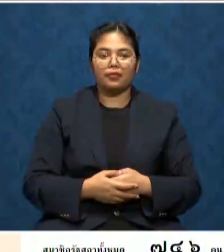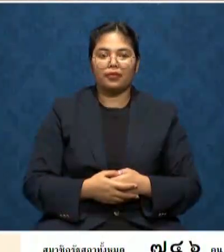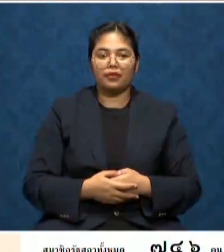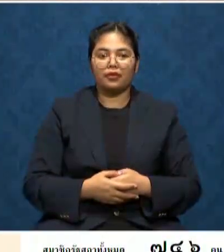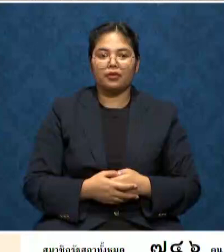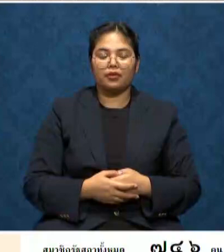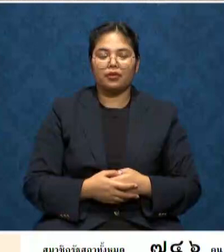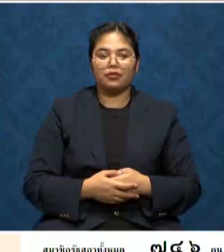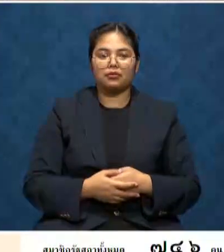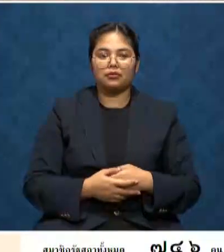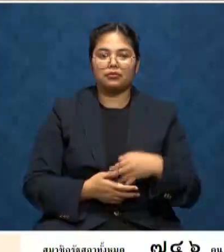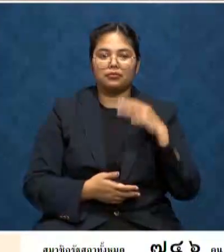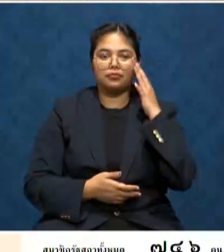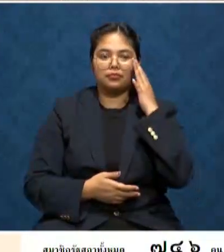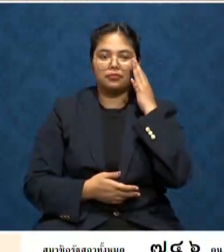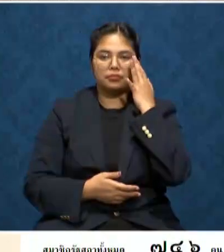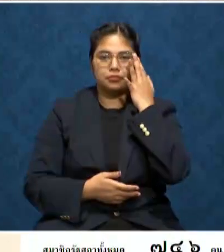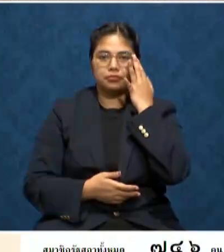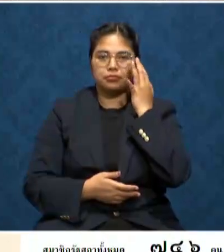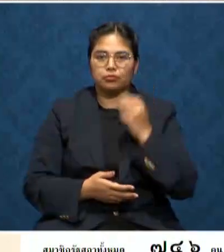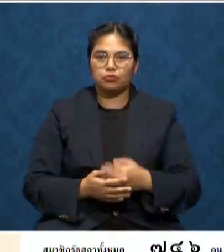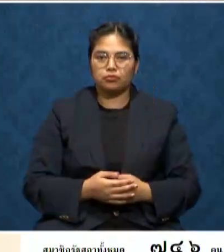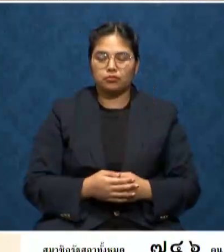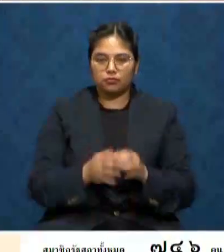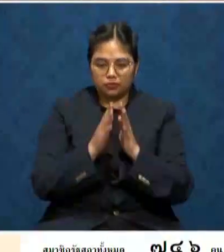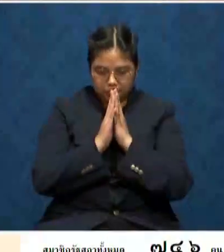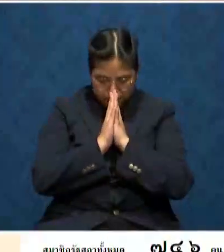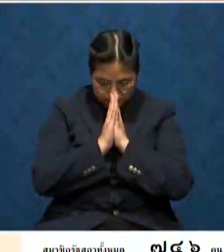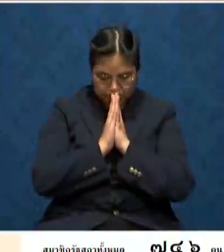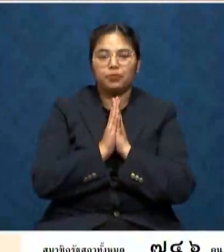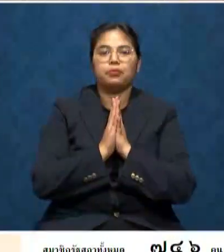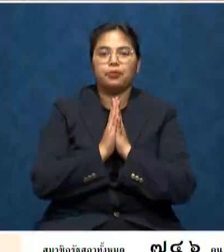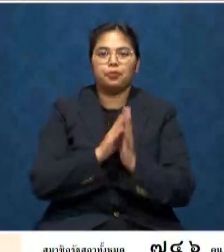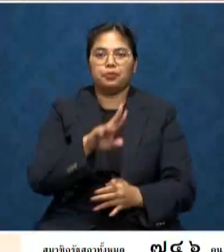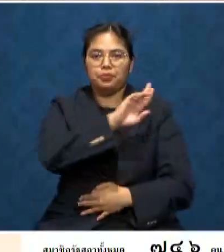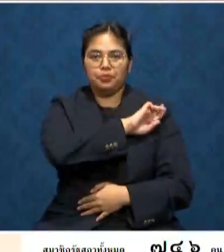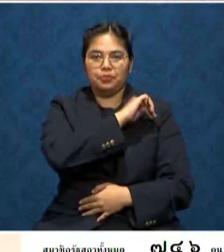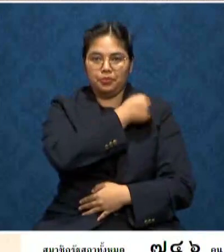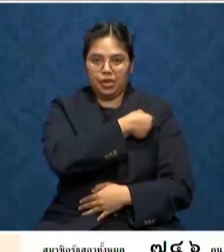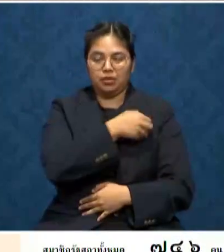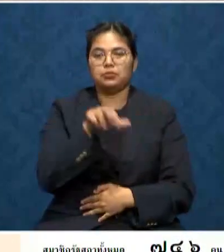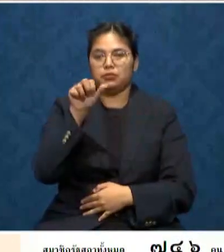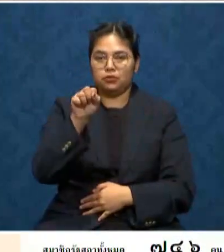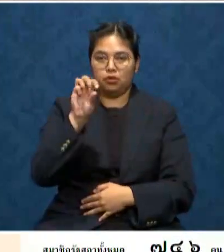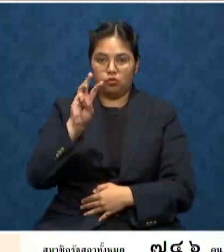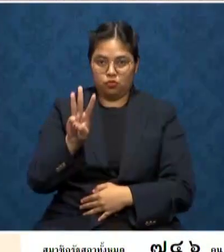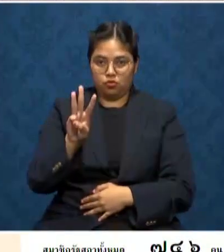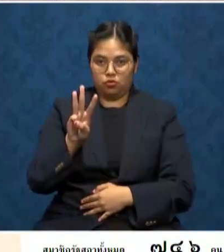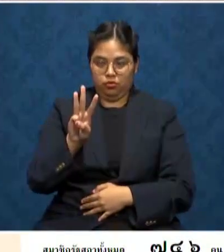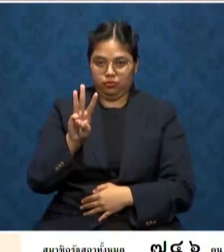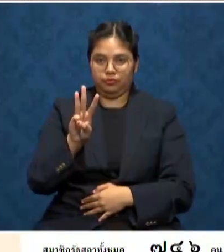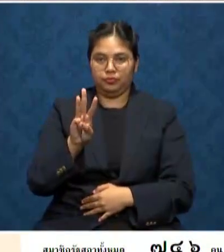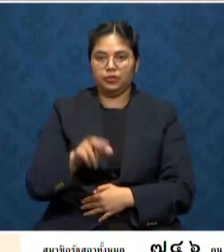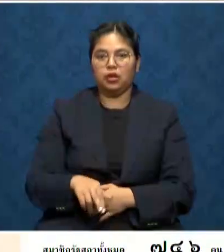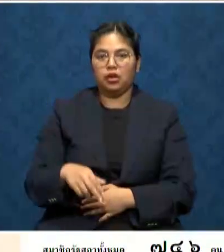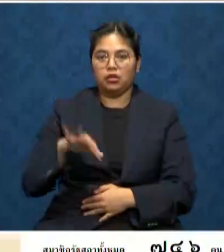กับเรีนทานประทานรัฐธษภาที่กะรบครับผมในแทยอำพลจิดาวัฒนาสมาชิกวุธธิษภาในฐานะสมา